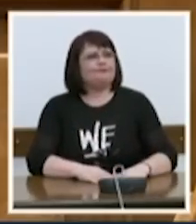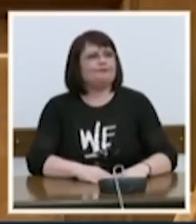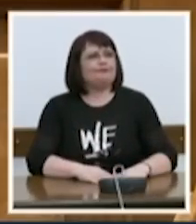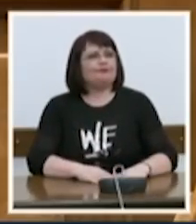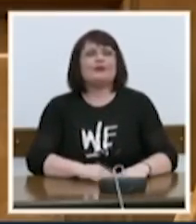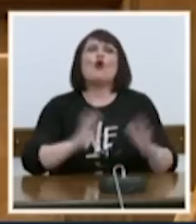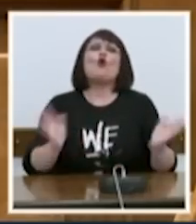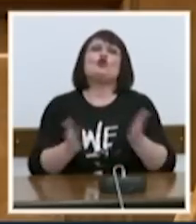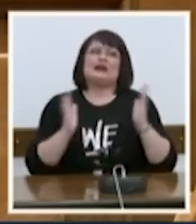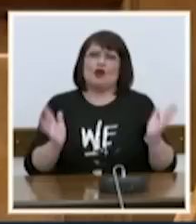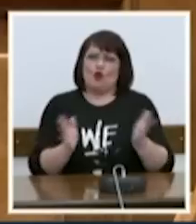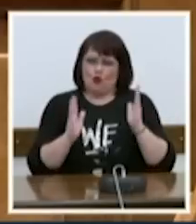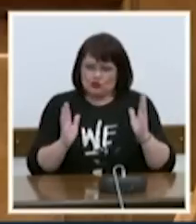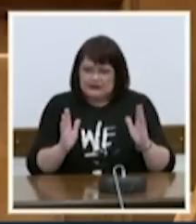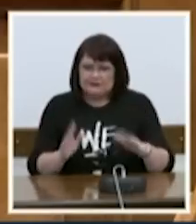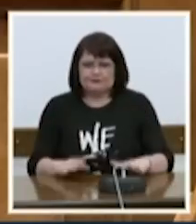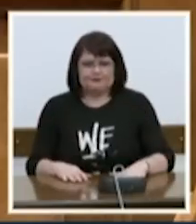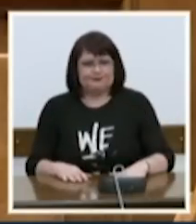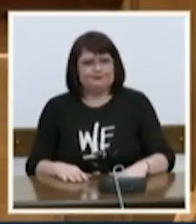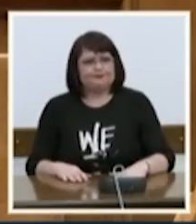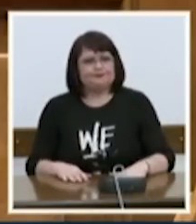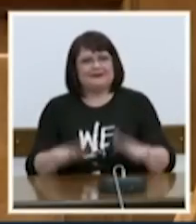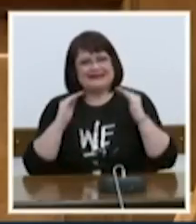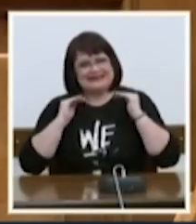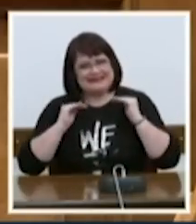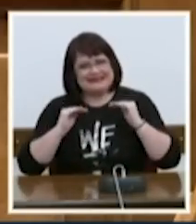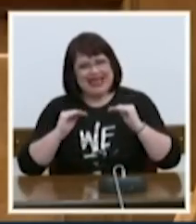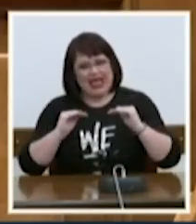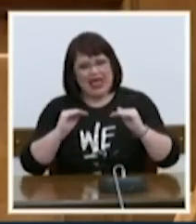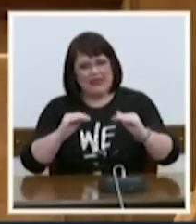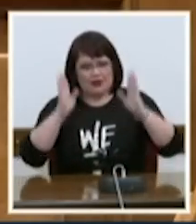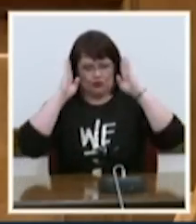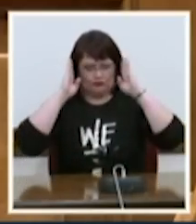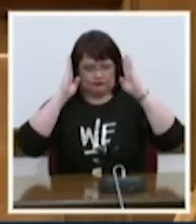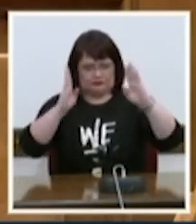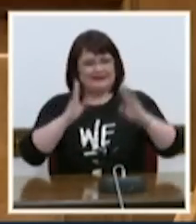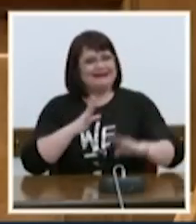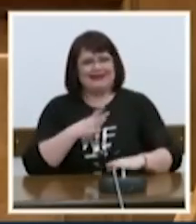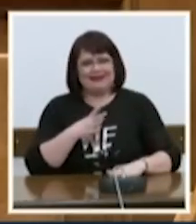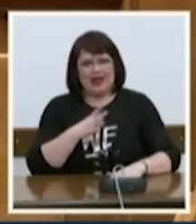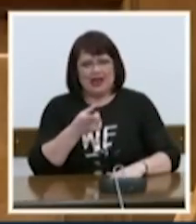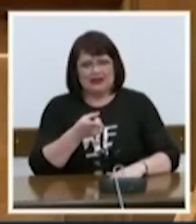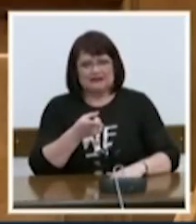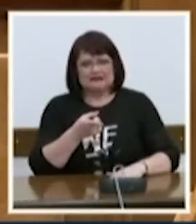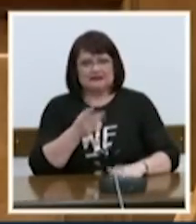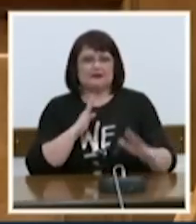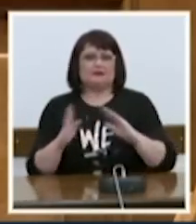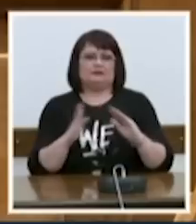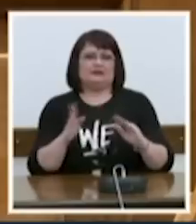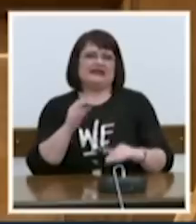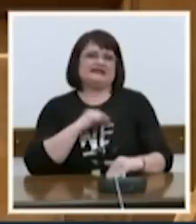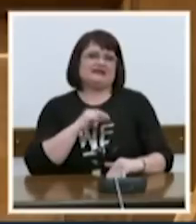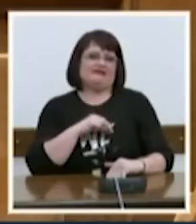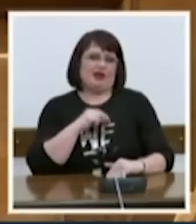περίπτωση κρατήσατε σταθερό τον βασικό προσανατολισμό σας, να διαφυλαχτούν δηλαδή τα